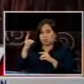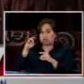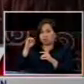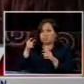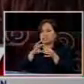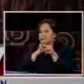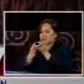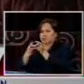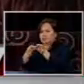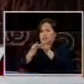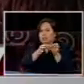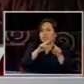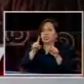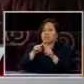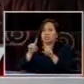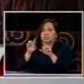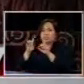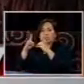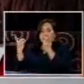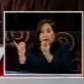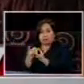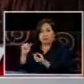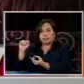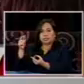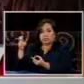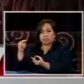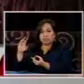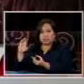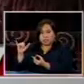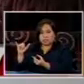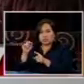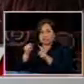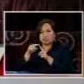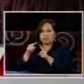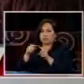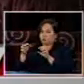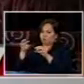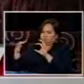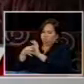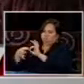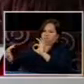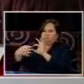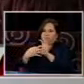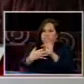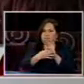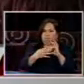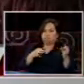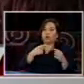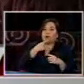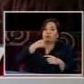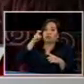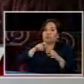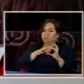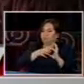control and supervision over not only the Department of Justice proper but also the attached agencies. And therefore pwede